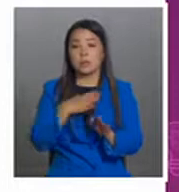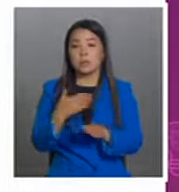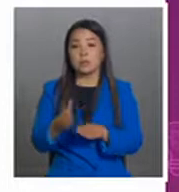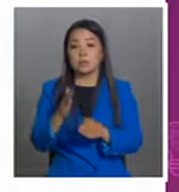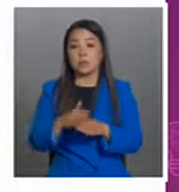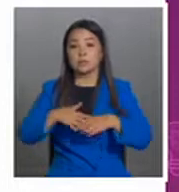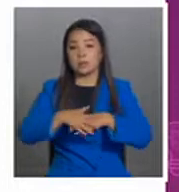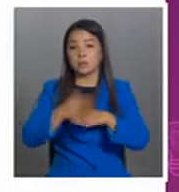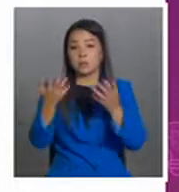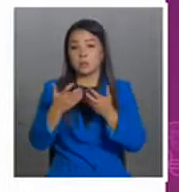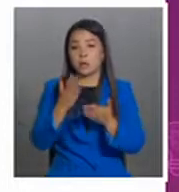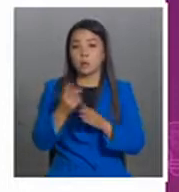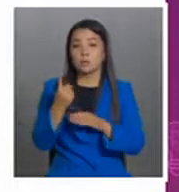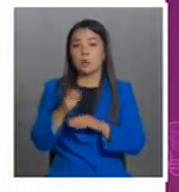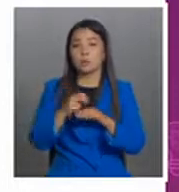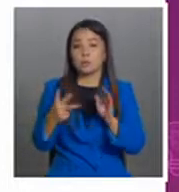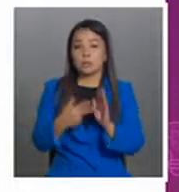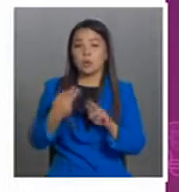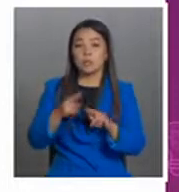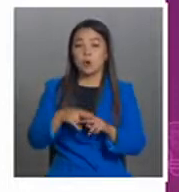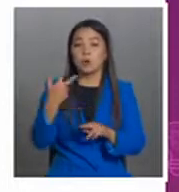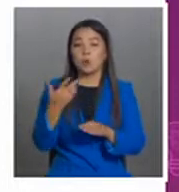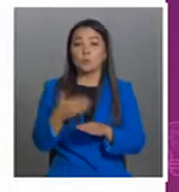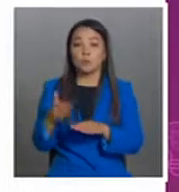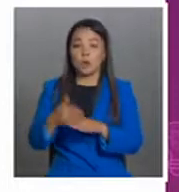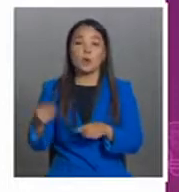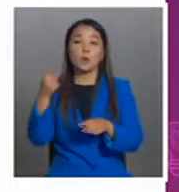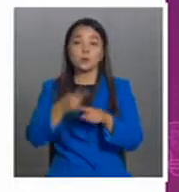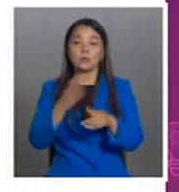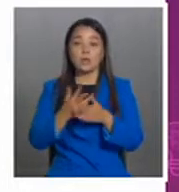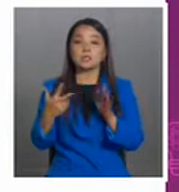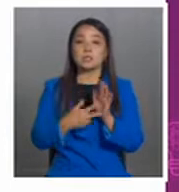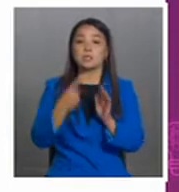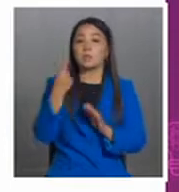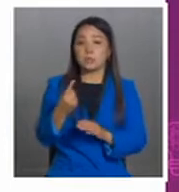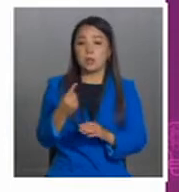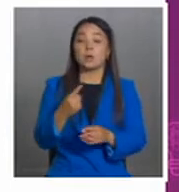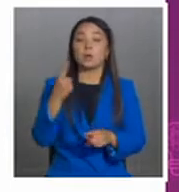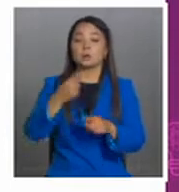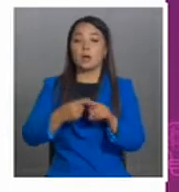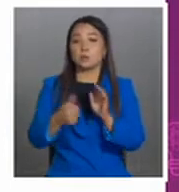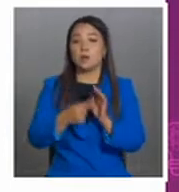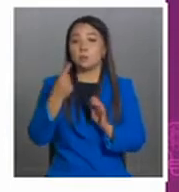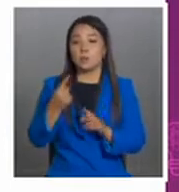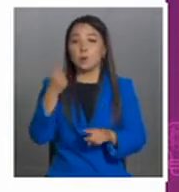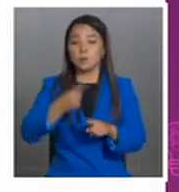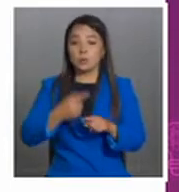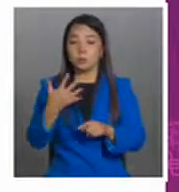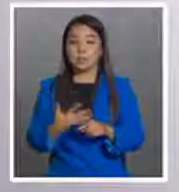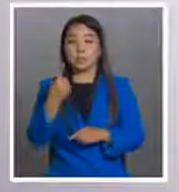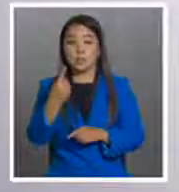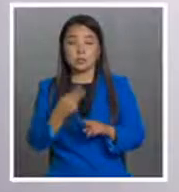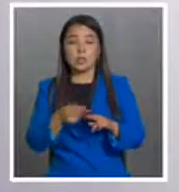шартында 118-ді осы 3 бөлшектің қосындысына, яғни 8-ден 1, қосылған 6-дан 1, қосылған 5-ден 1